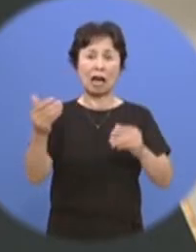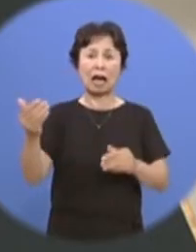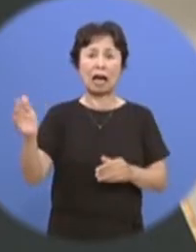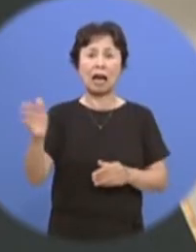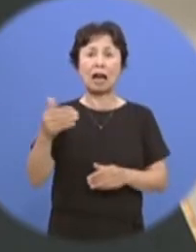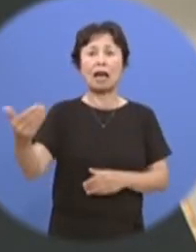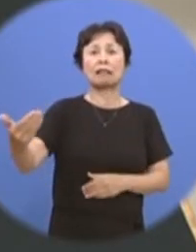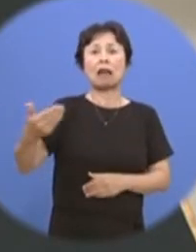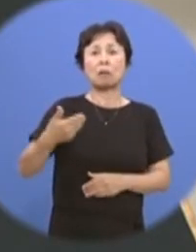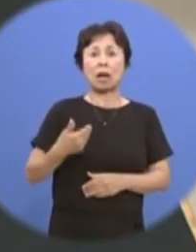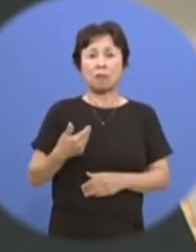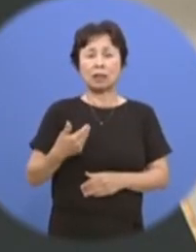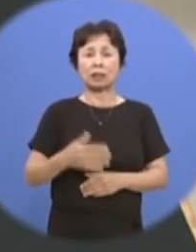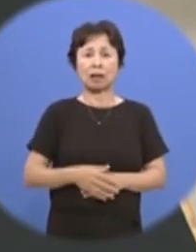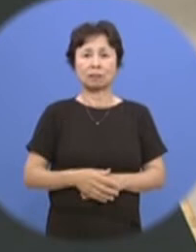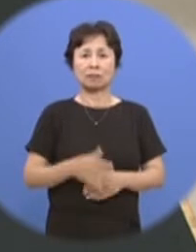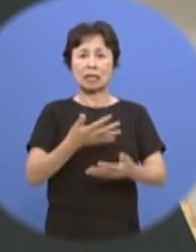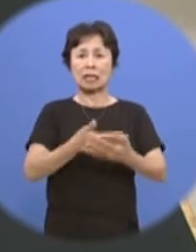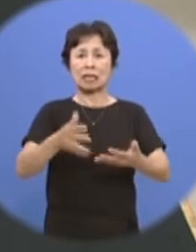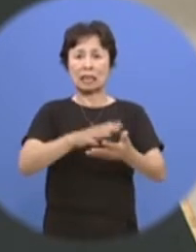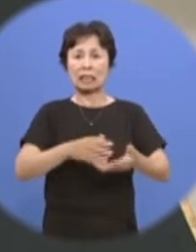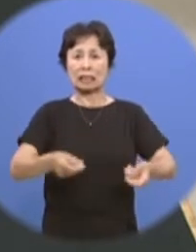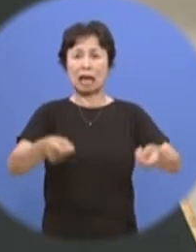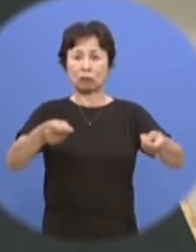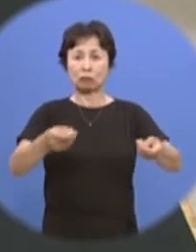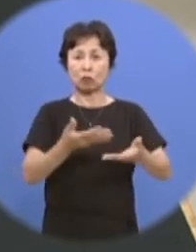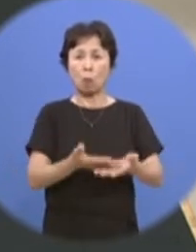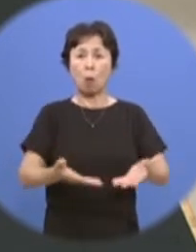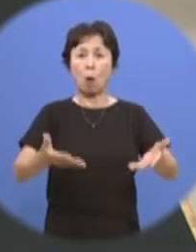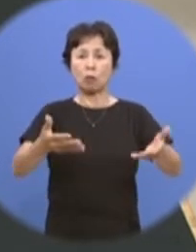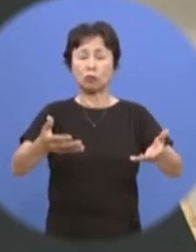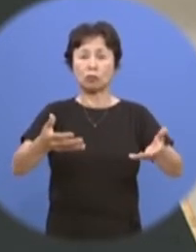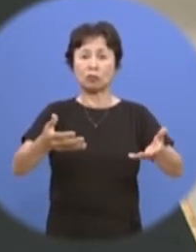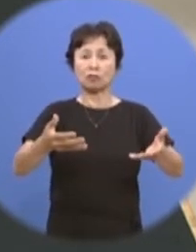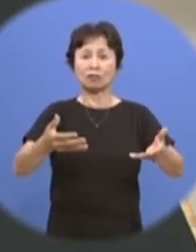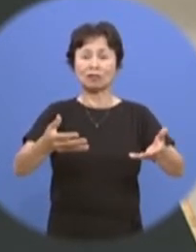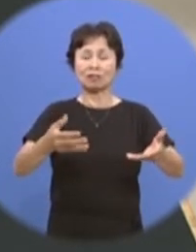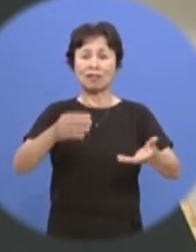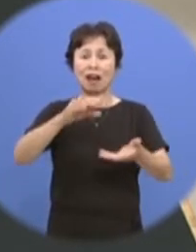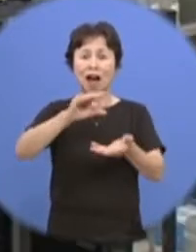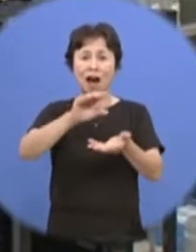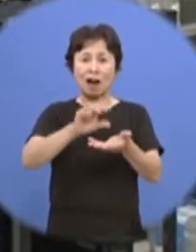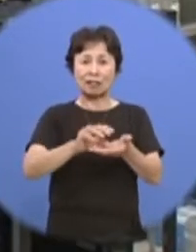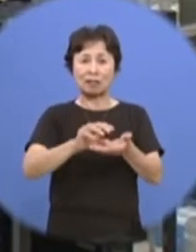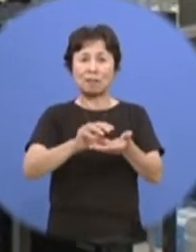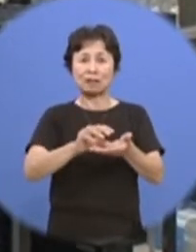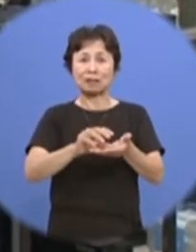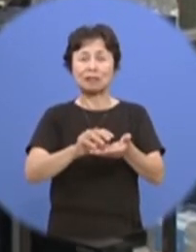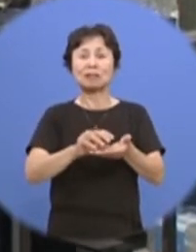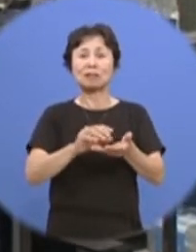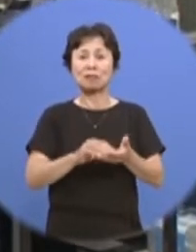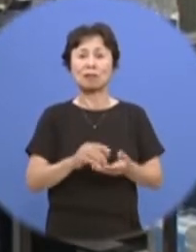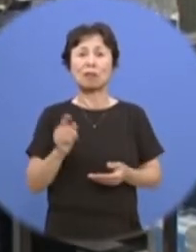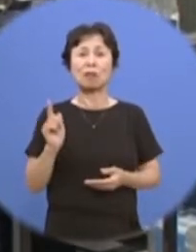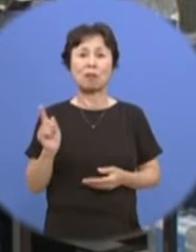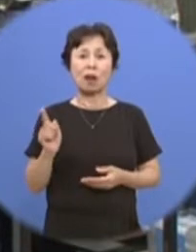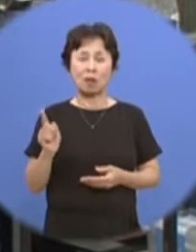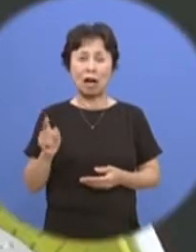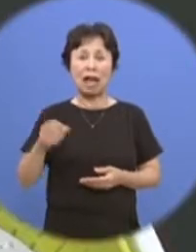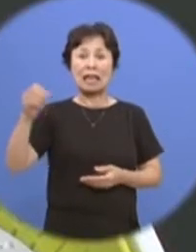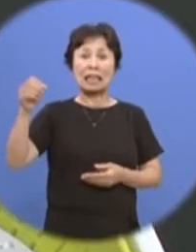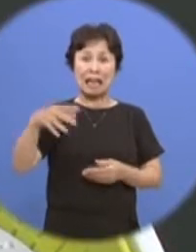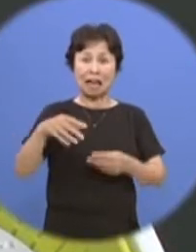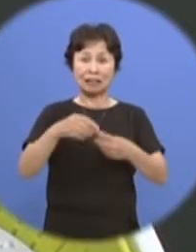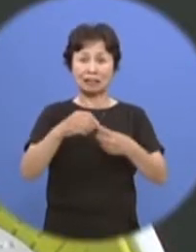ったザルとボールが組み合わさった商品なんですけども、これは光造形装置で造形しています